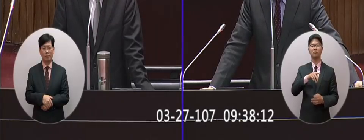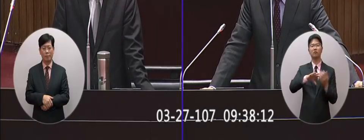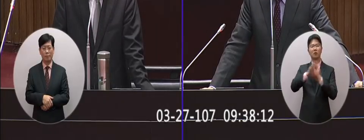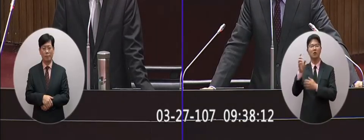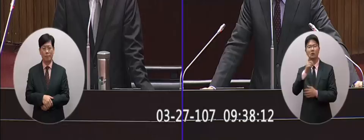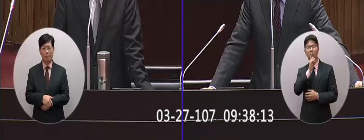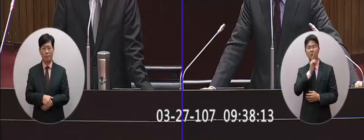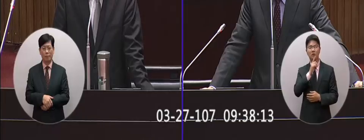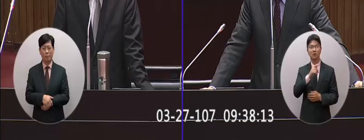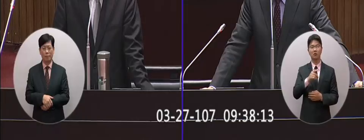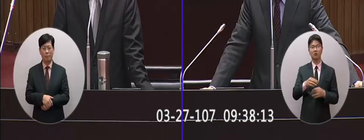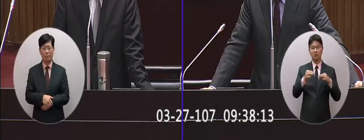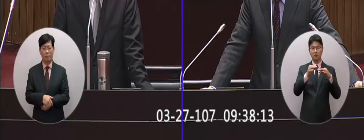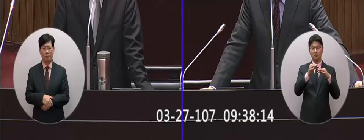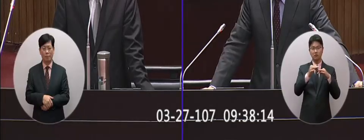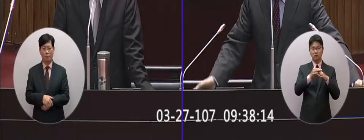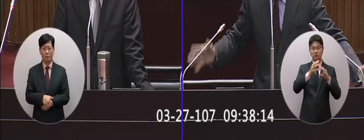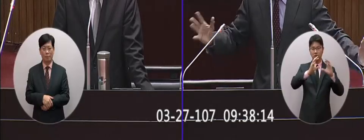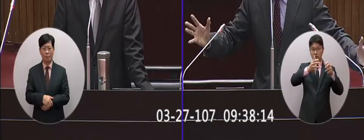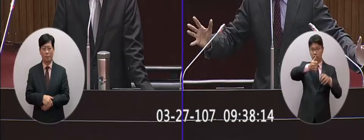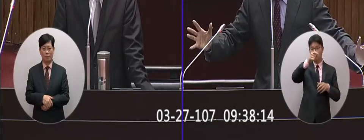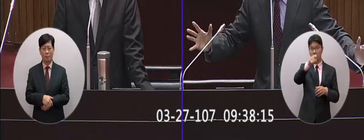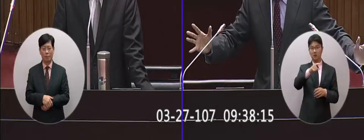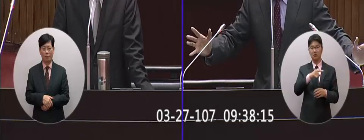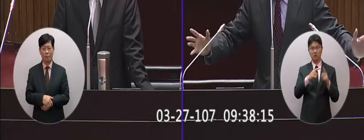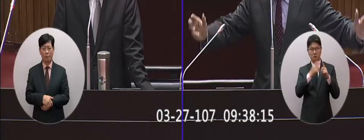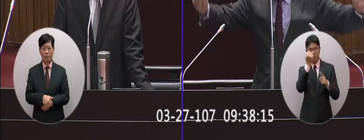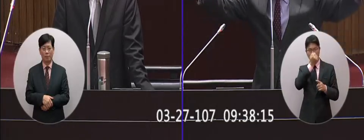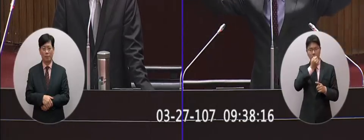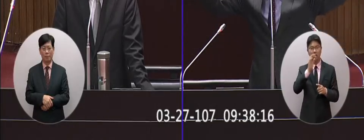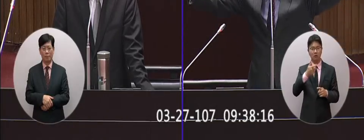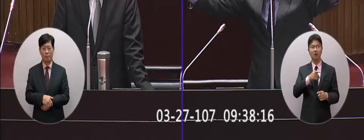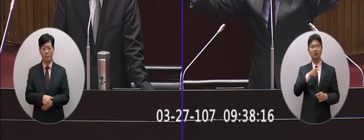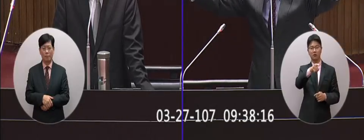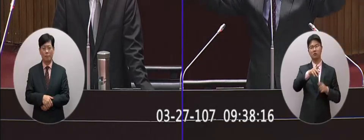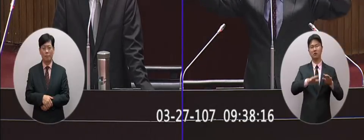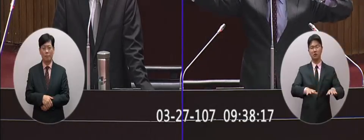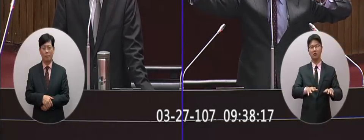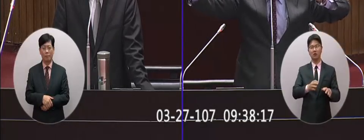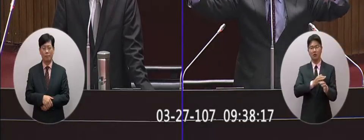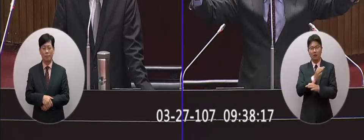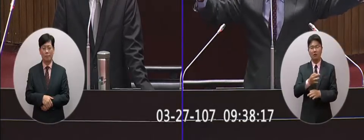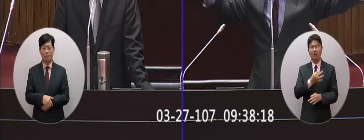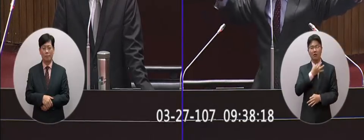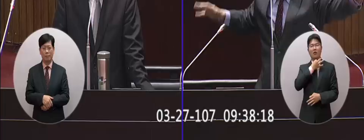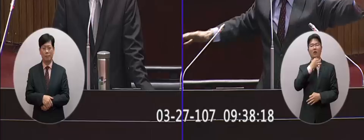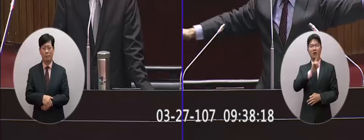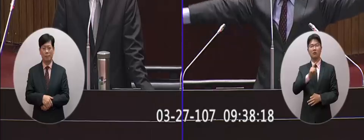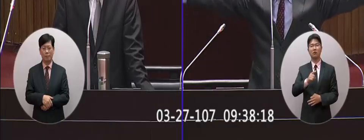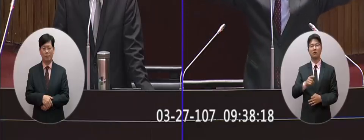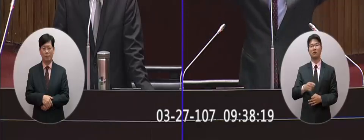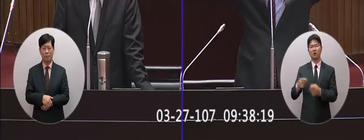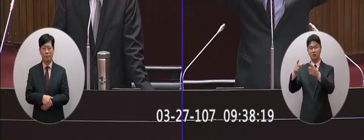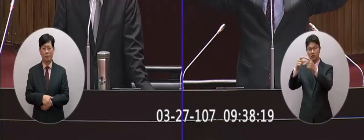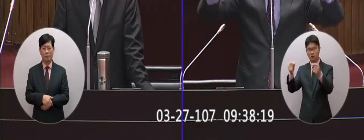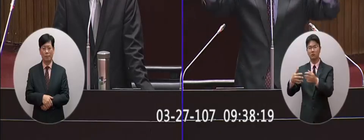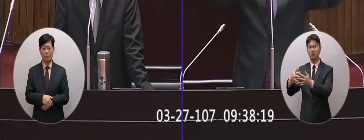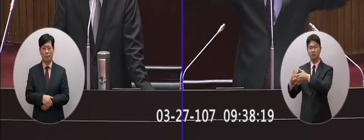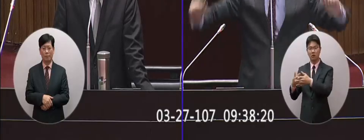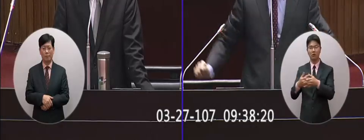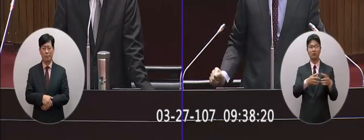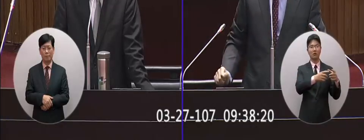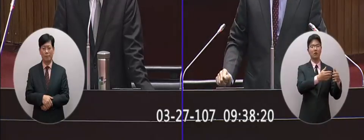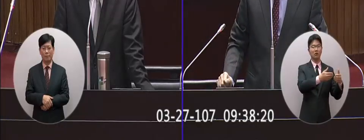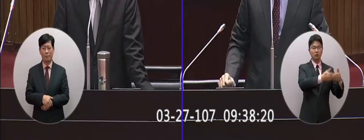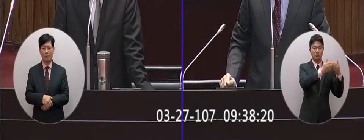是我发觉他非常的灵活。他在最困苦的环境，把美国、日本、中国大陆这样把他抓起来，包